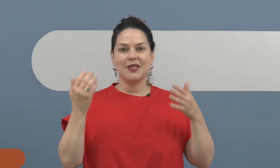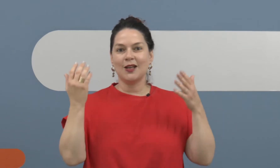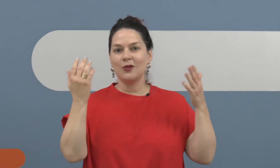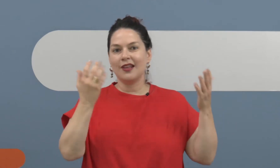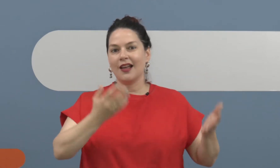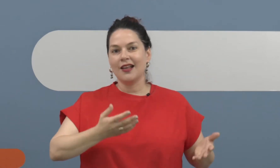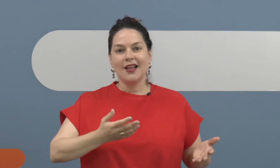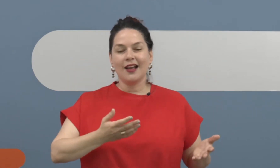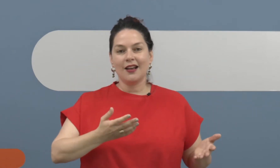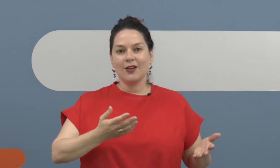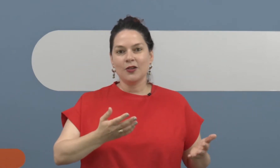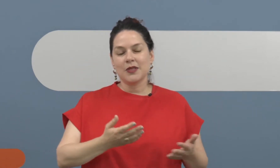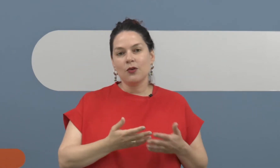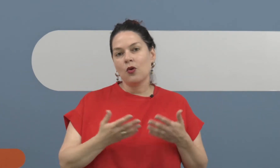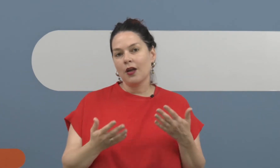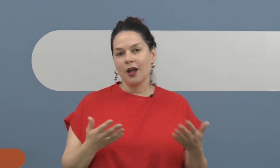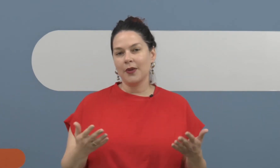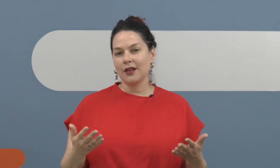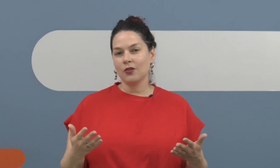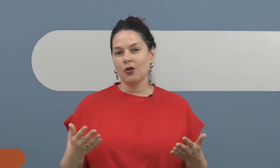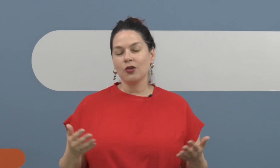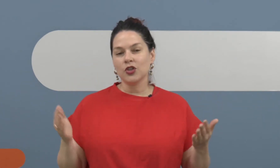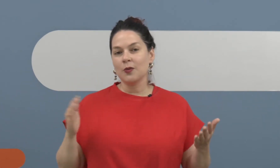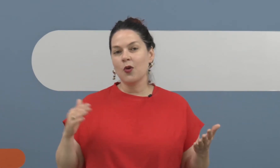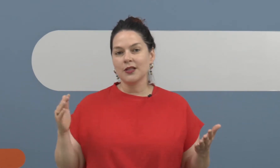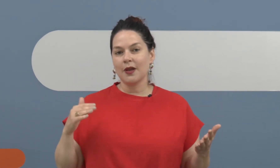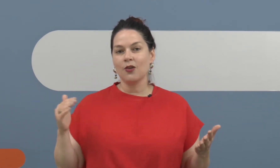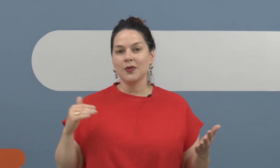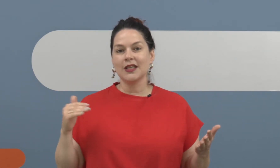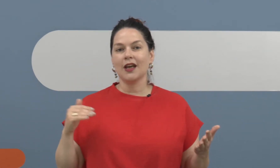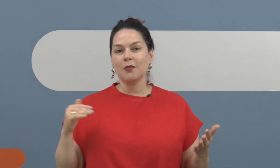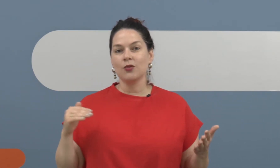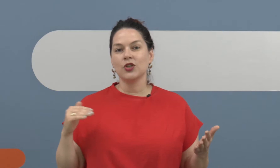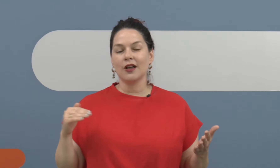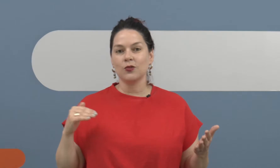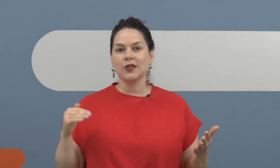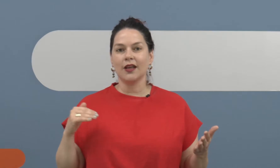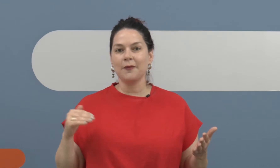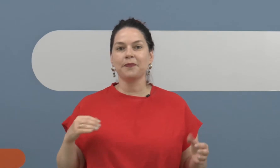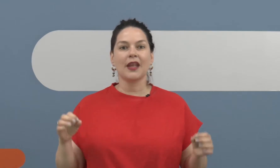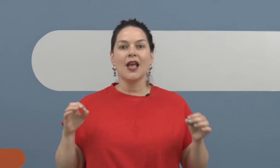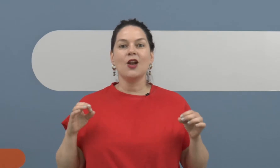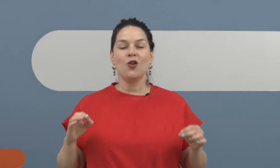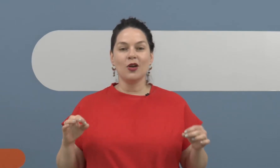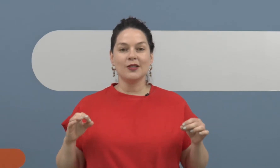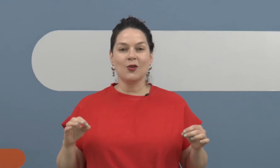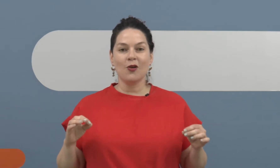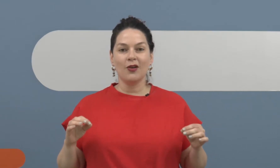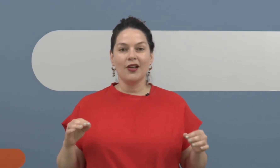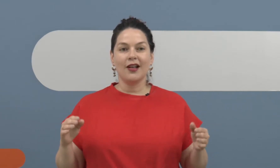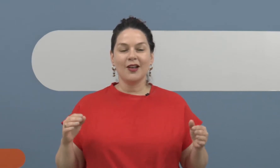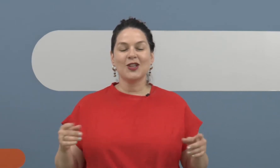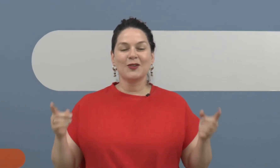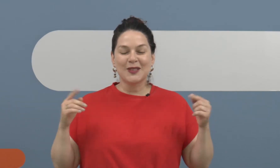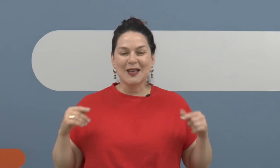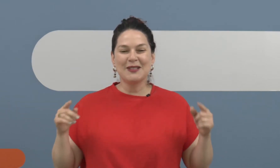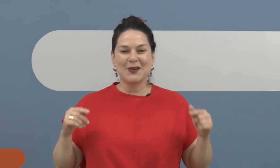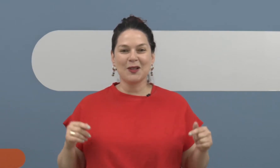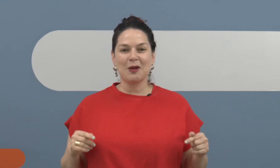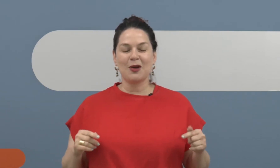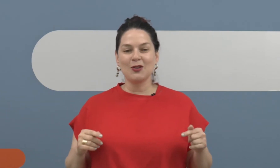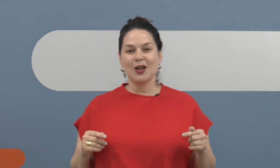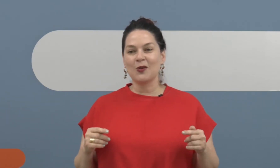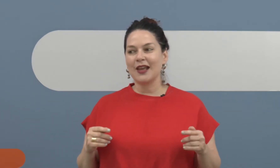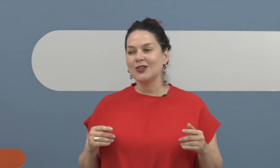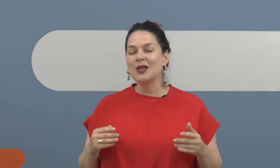המטוס, המצאנו את החלליות, המצאנו כל כך הרבה טכנולוגיות, שאם כל הזמן היו מזכירים לנו שאנחנו צריכים לא לזכור, שאנחנו